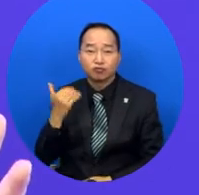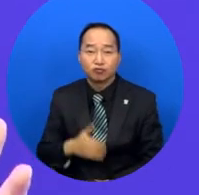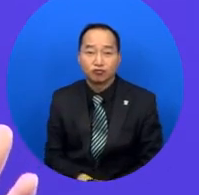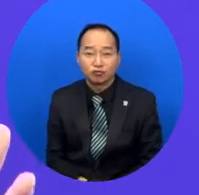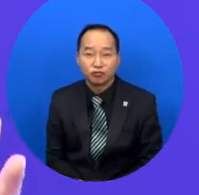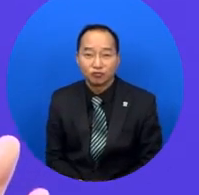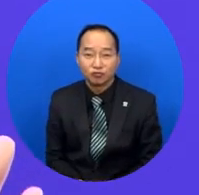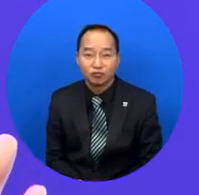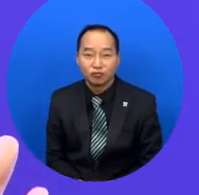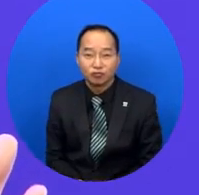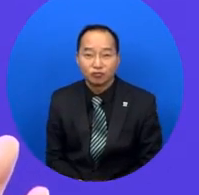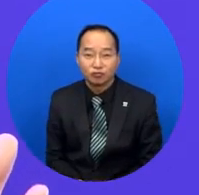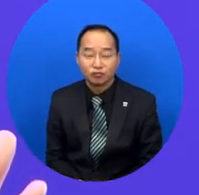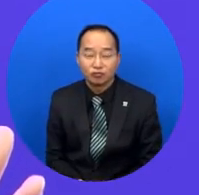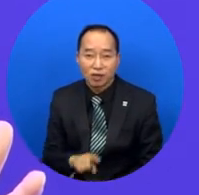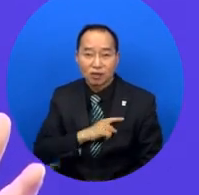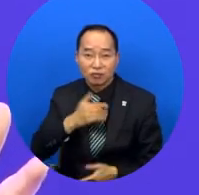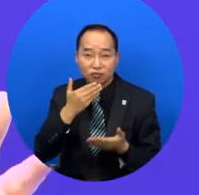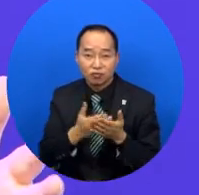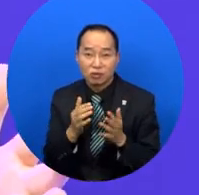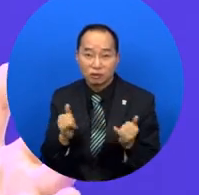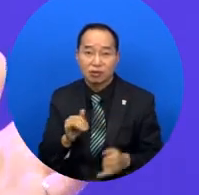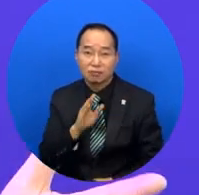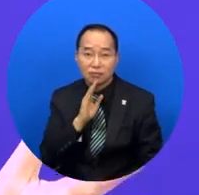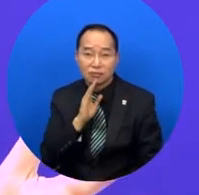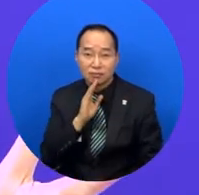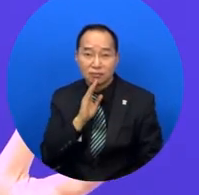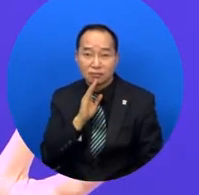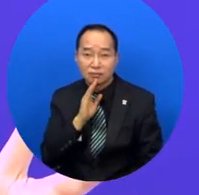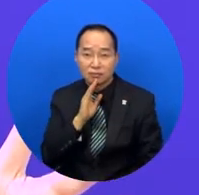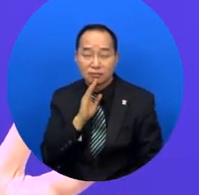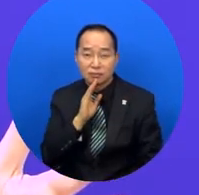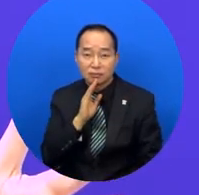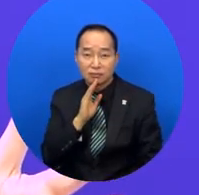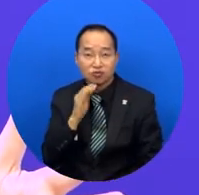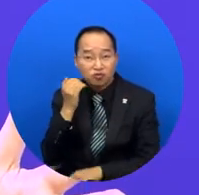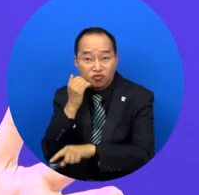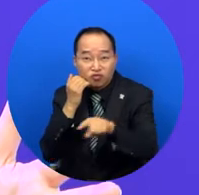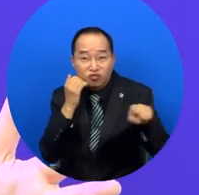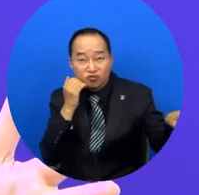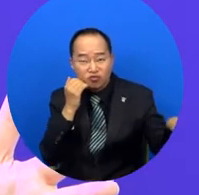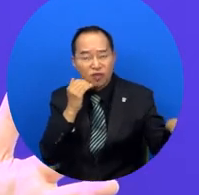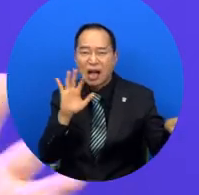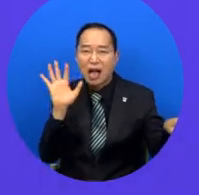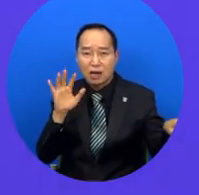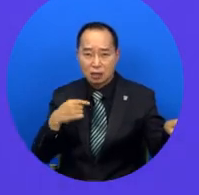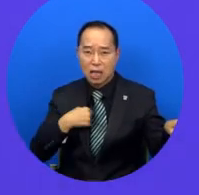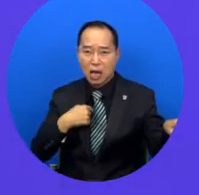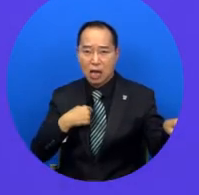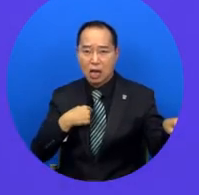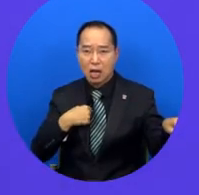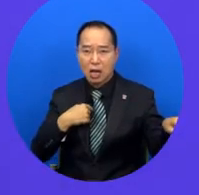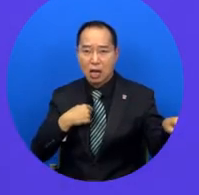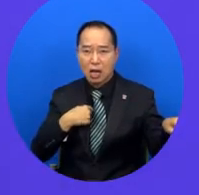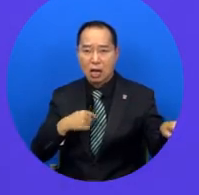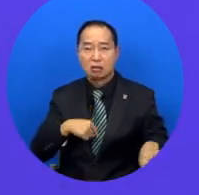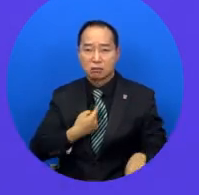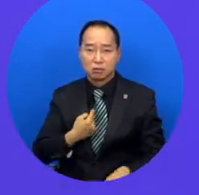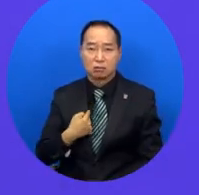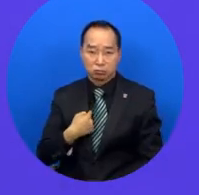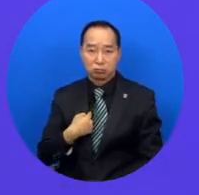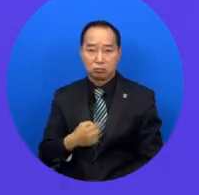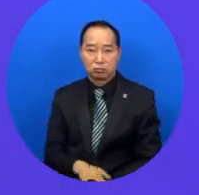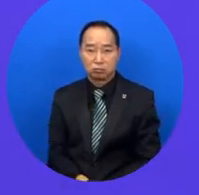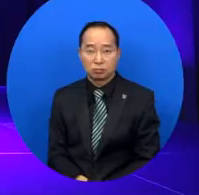이 세상에 가장 중요한 사람은 누굽니까? 가장 중요한 사람은 그 누구도 아니고